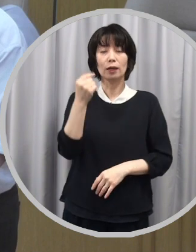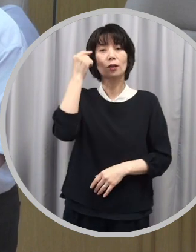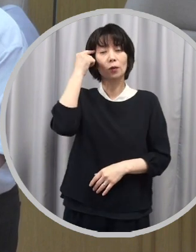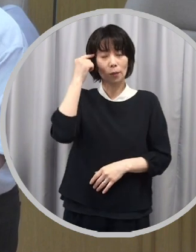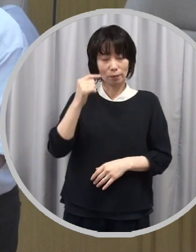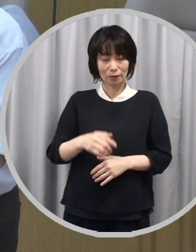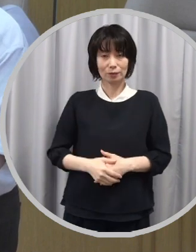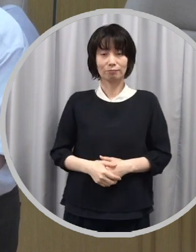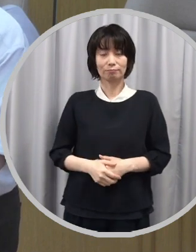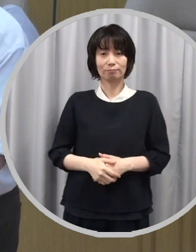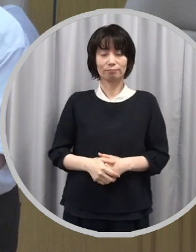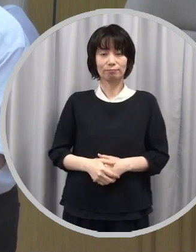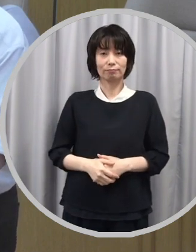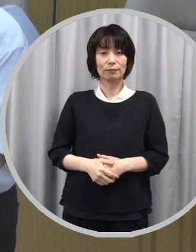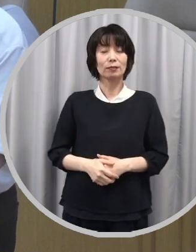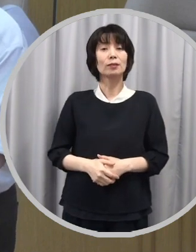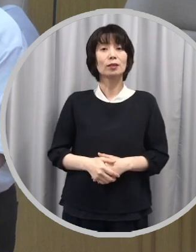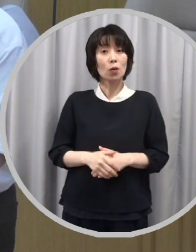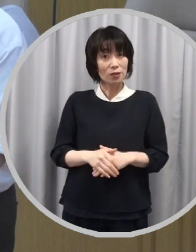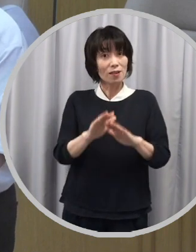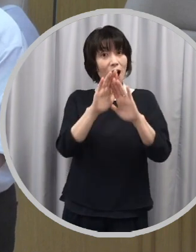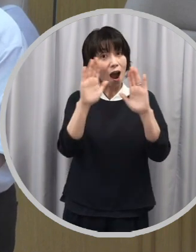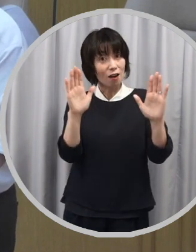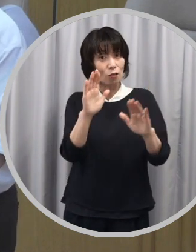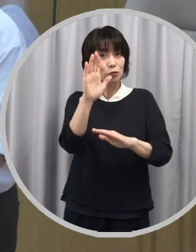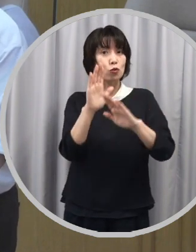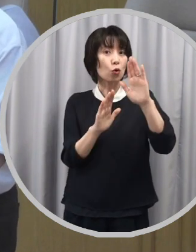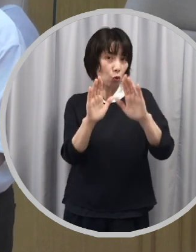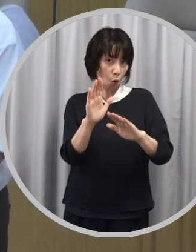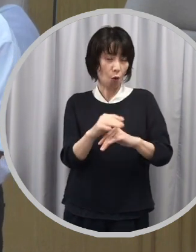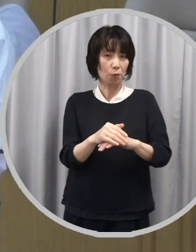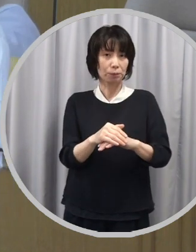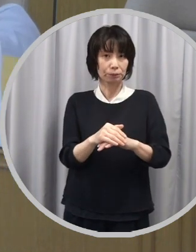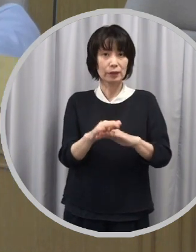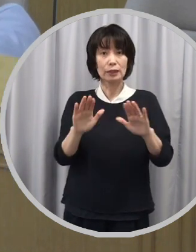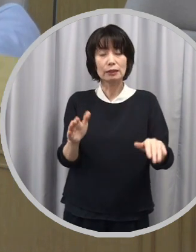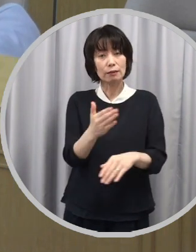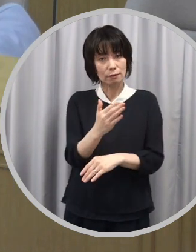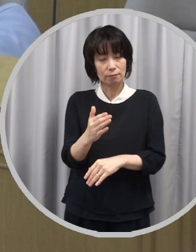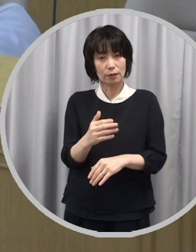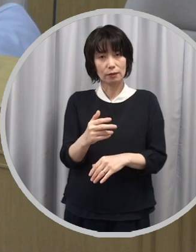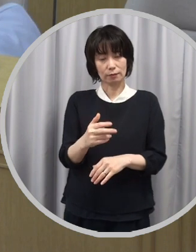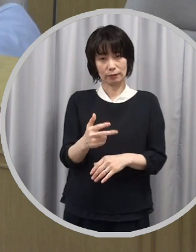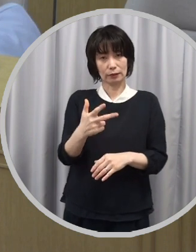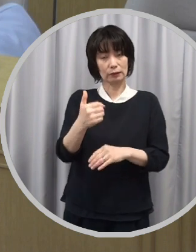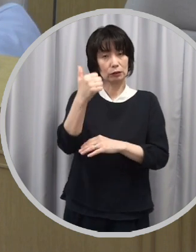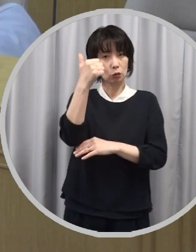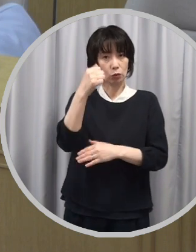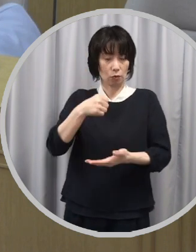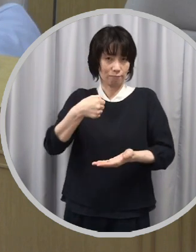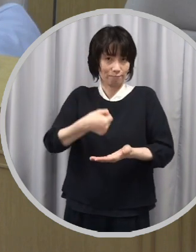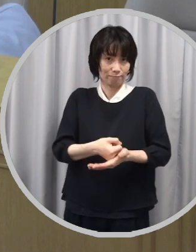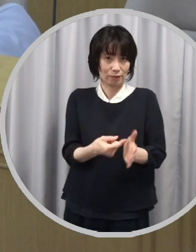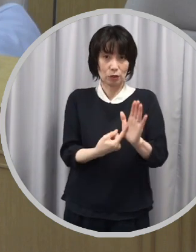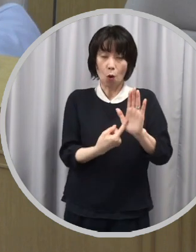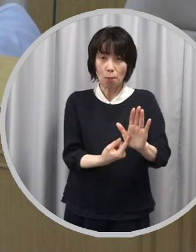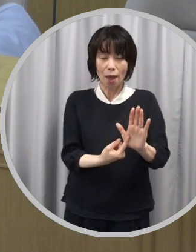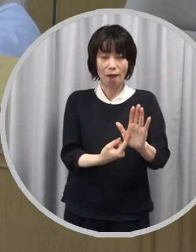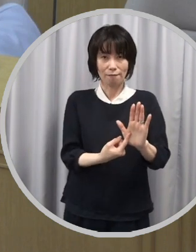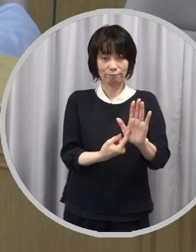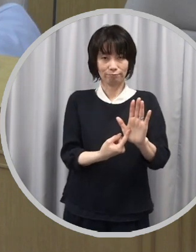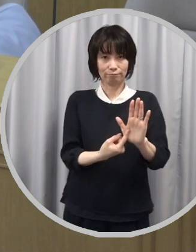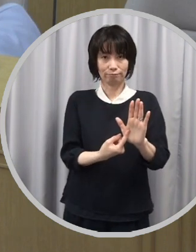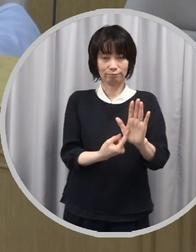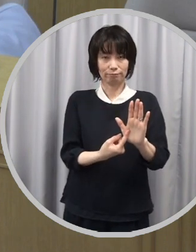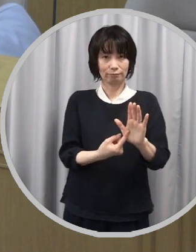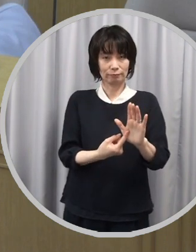ように思います。そういった明るい兆しもあってか、今般の市長の所信表明はいつ